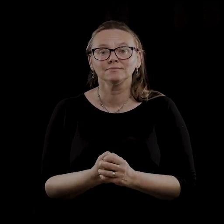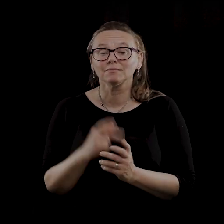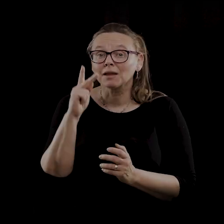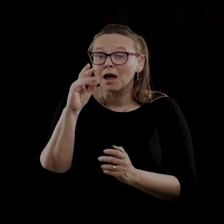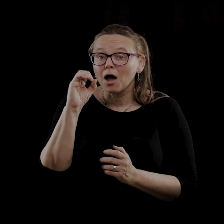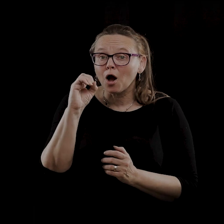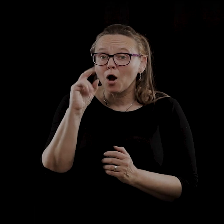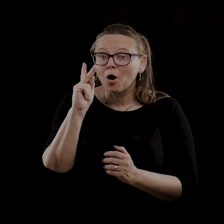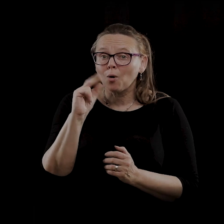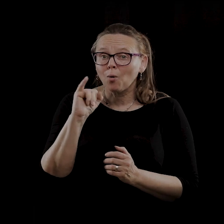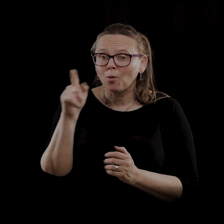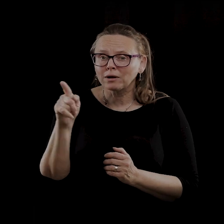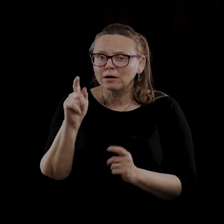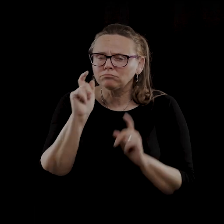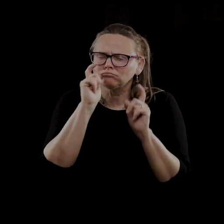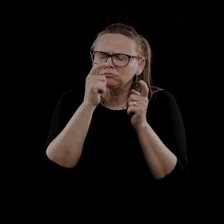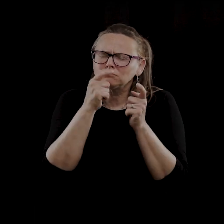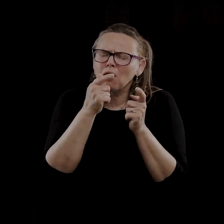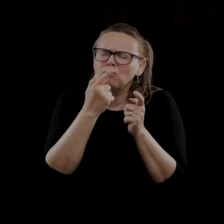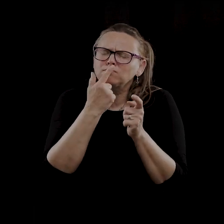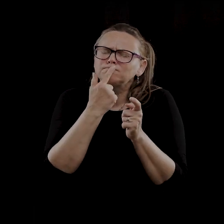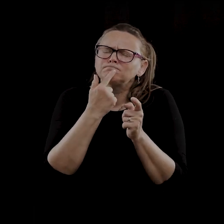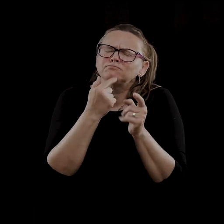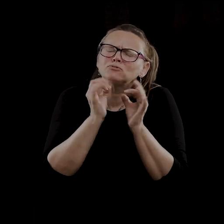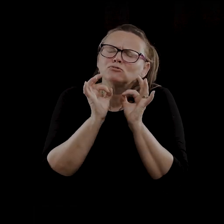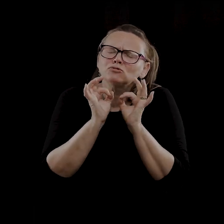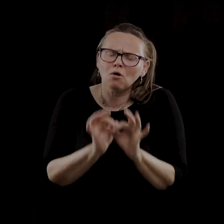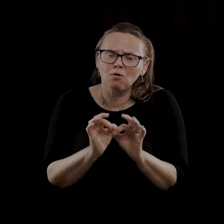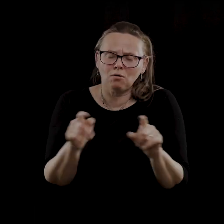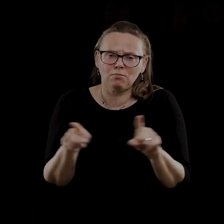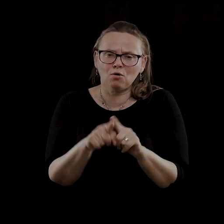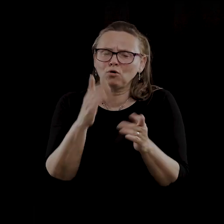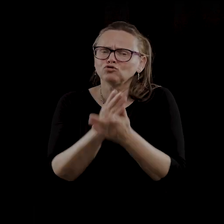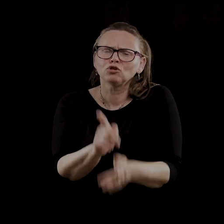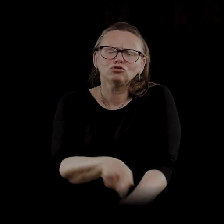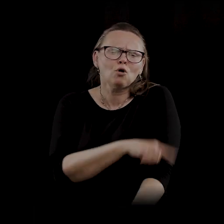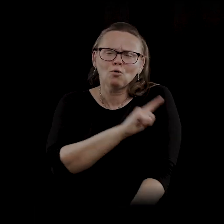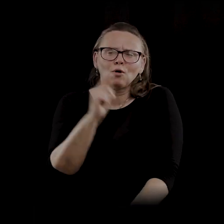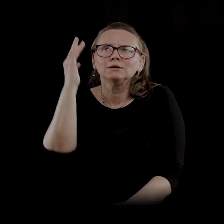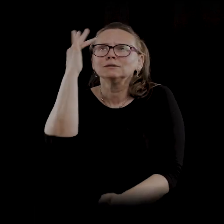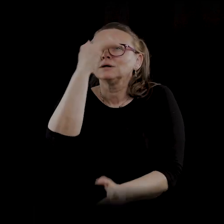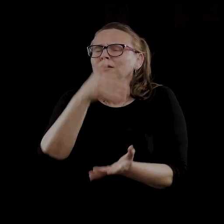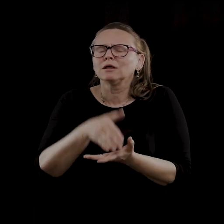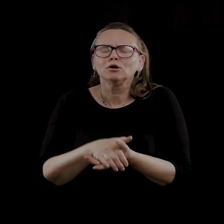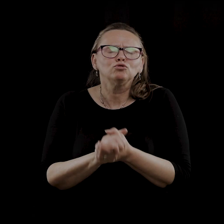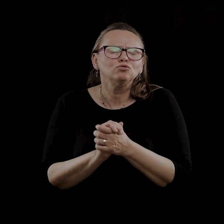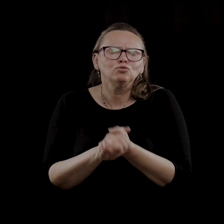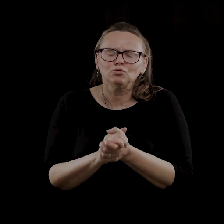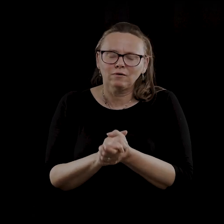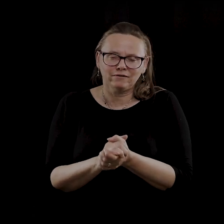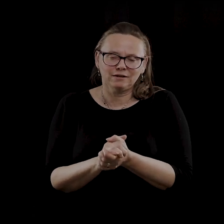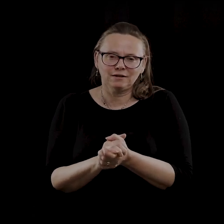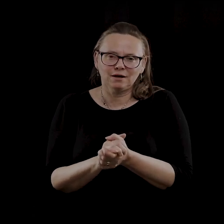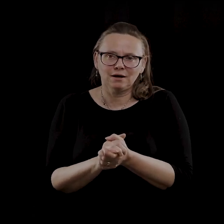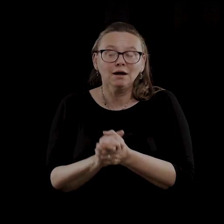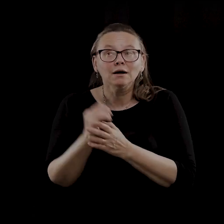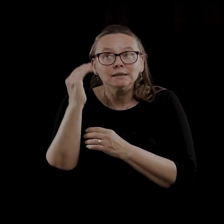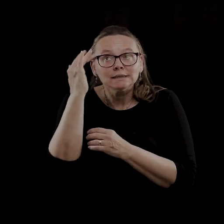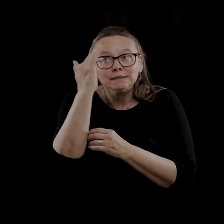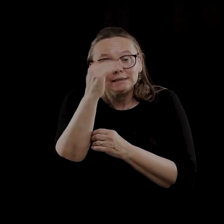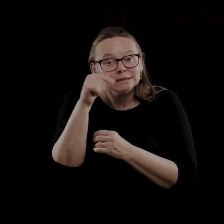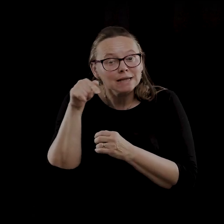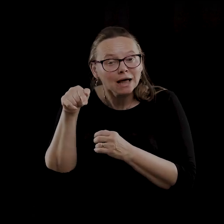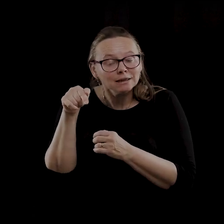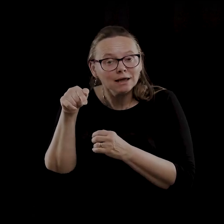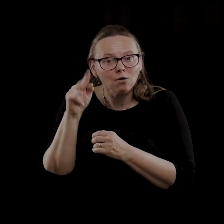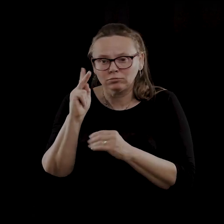Koki je spal tako dobro, kot že dolgo ne. Sanje so bile čudovite. Sanjal je,